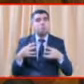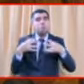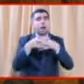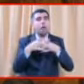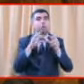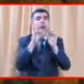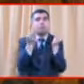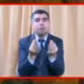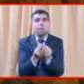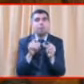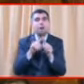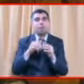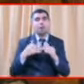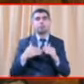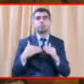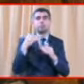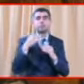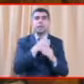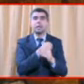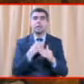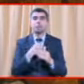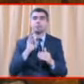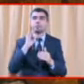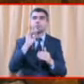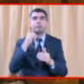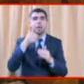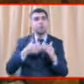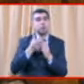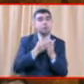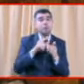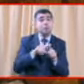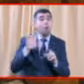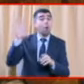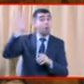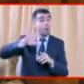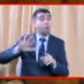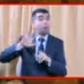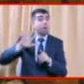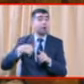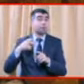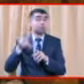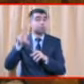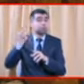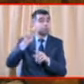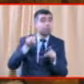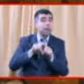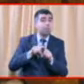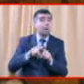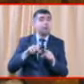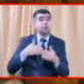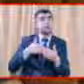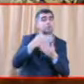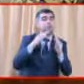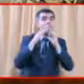إلا وكانت معنوياته مرتفعة، وهذا ما انتبهت إليه أوروبا الآن وبدأت تشجع على بقاء المسن.